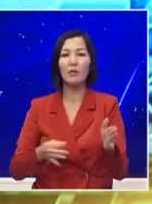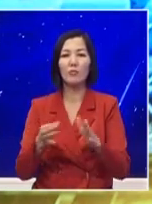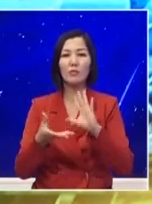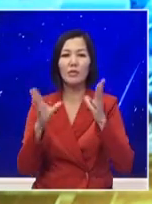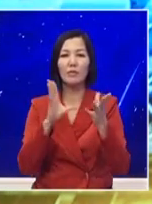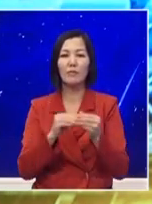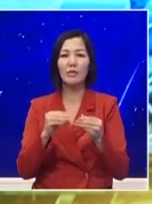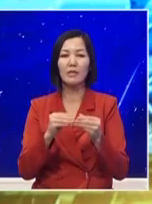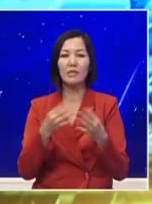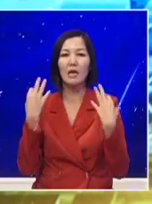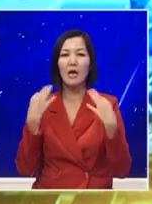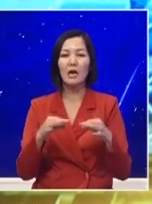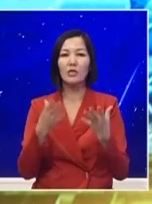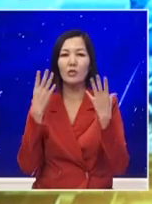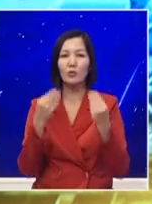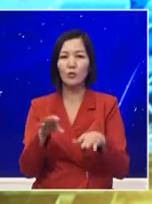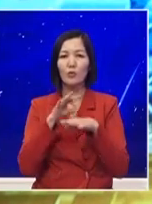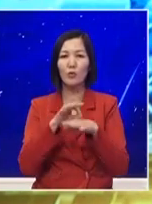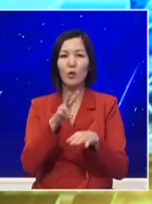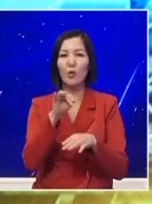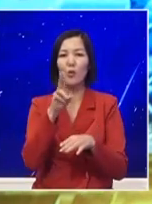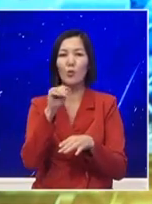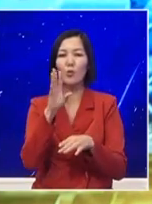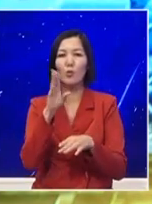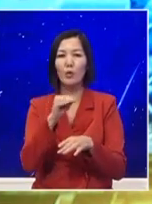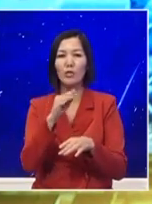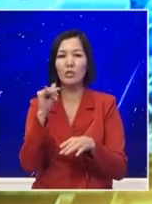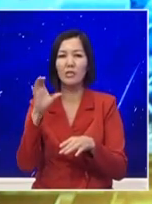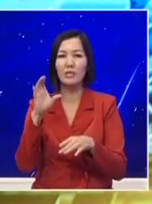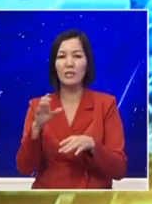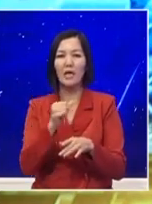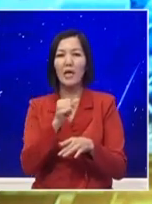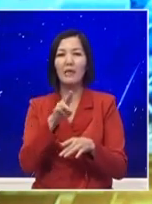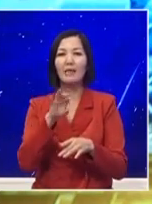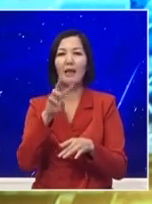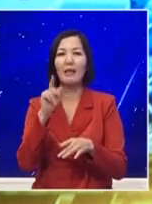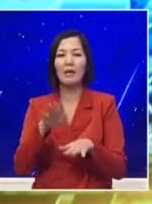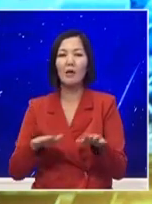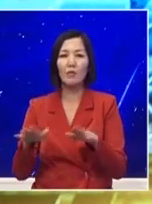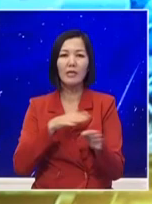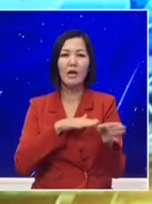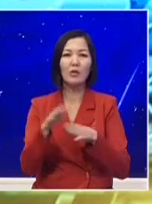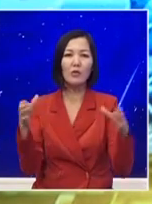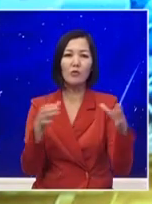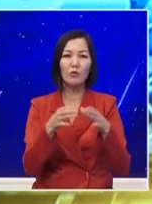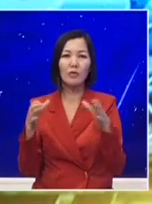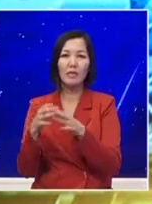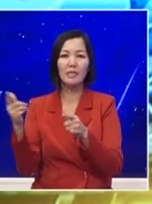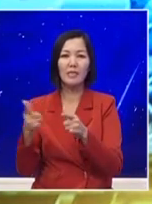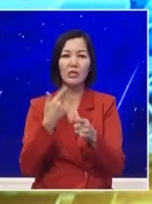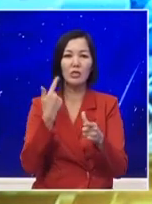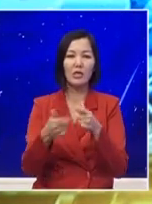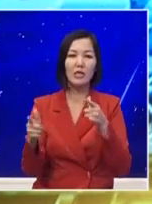бойынша департаментінің ашық алаңында Лукойл жауапкершілігі шектеулі серіктестігі мен Талғар аудандық атқарушы органдар